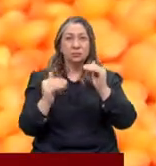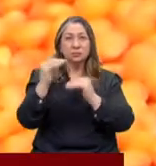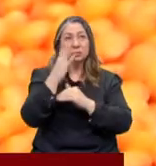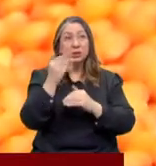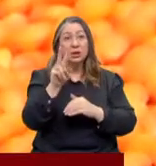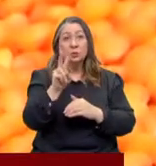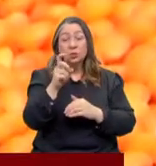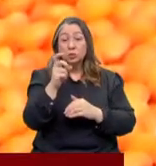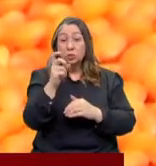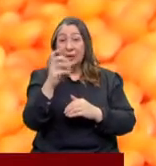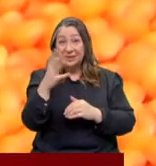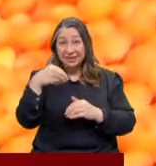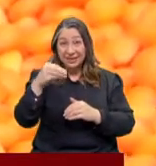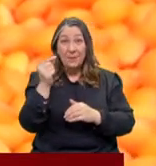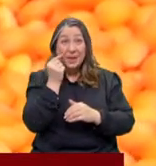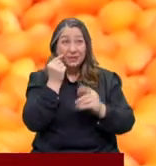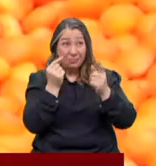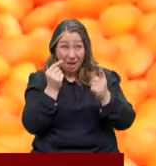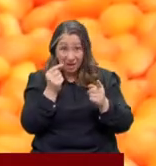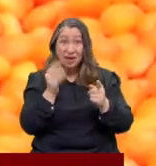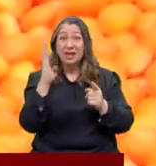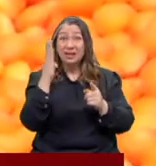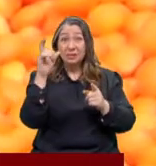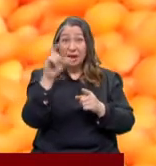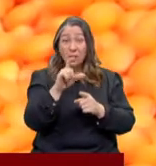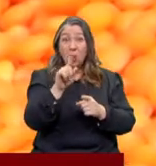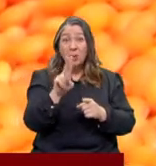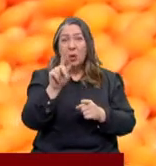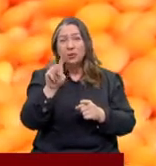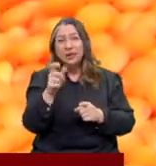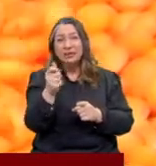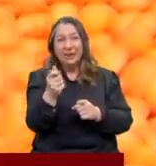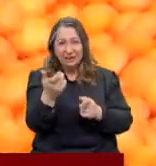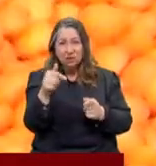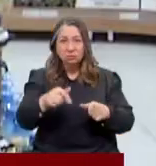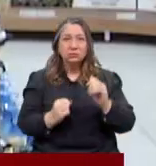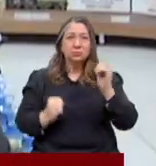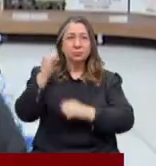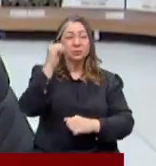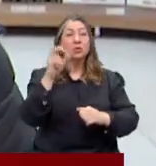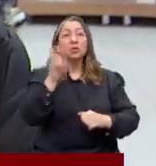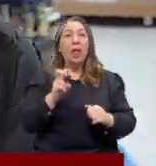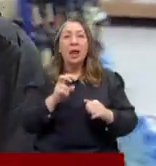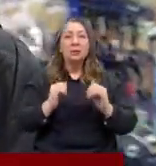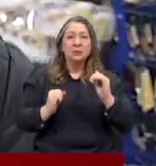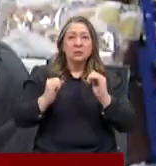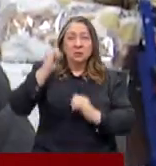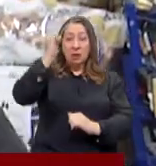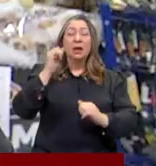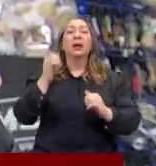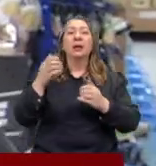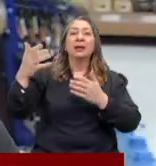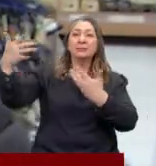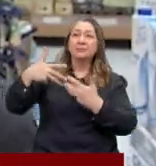oldu. 29.95'e sattığımız mercimek Kasım ayında 17-18 lira civarındaydı. Dolar kurundaki artışla birlikte